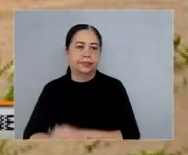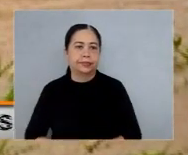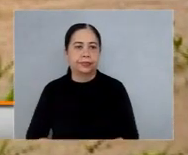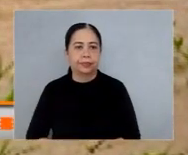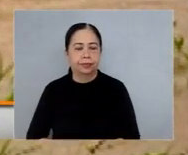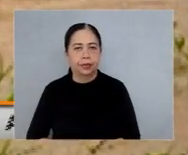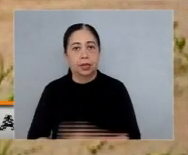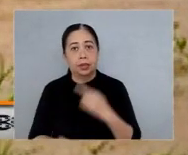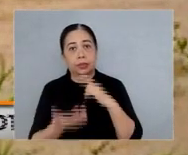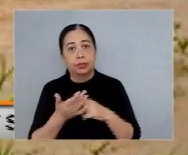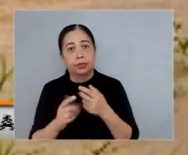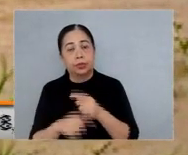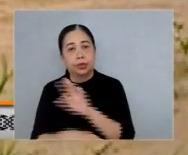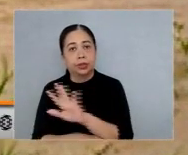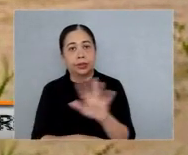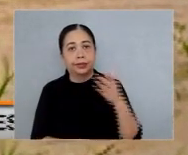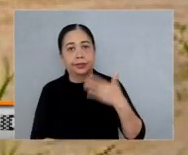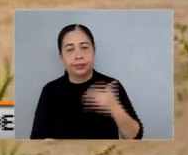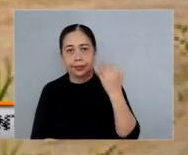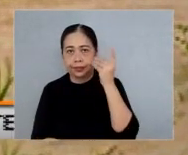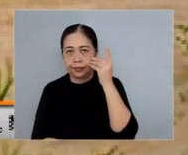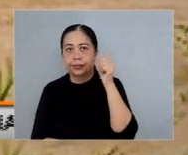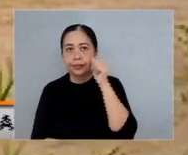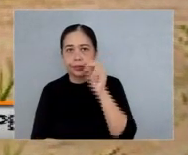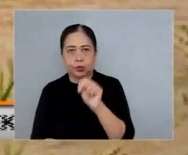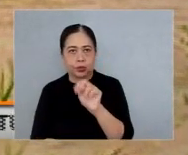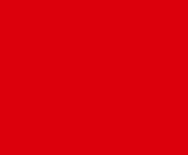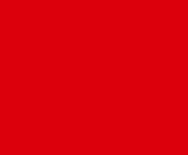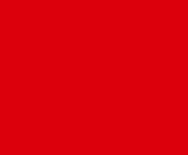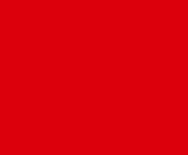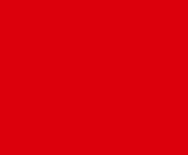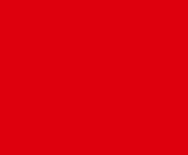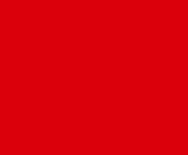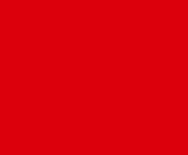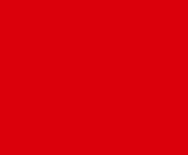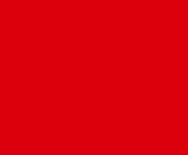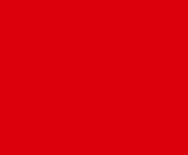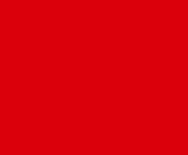nagbalita mula sa frontline Dael news